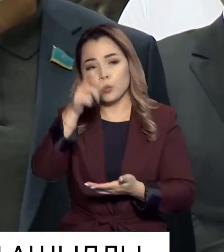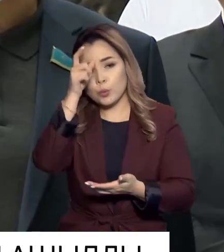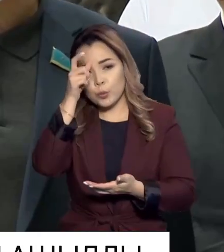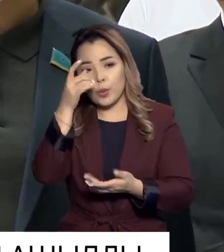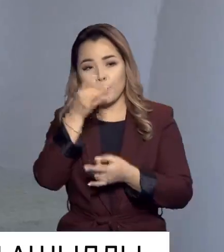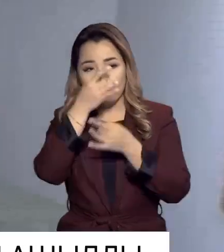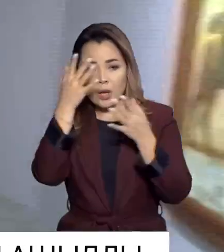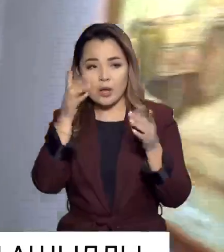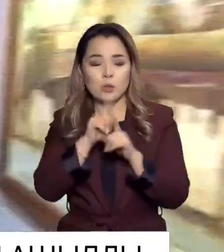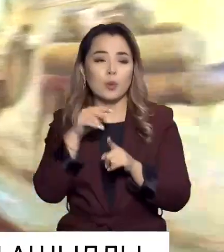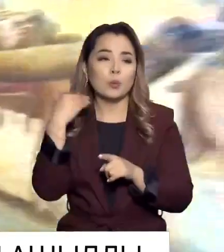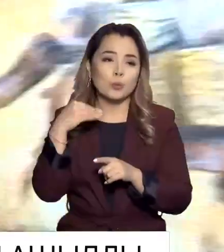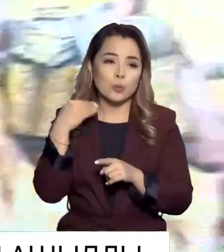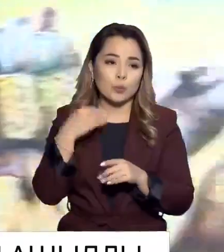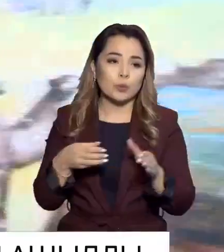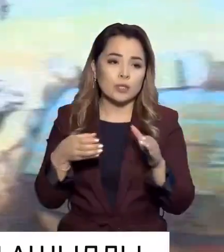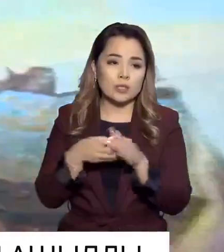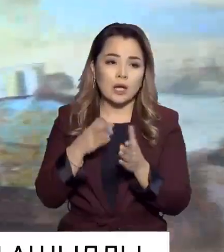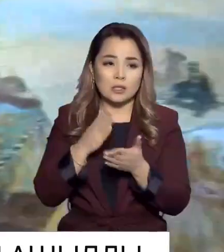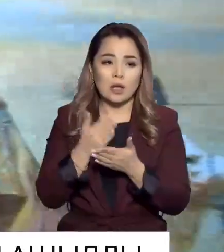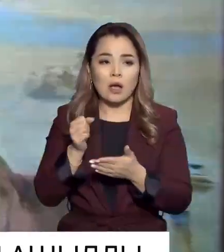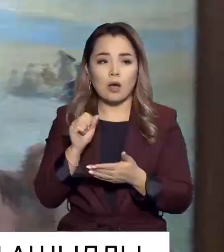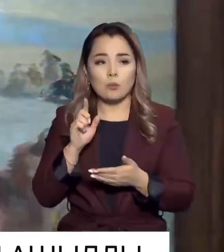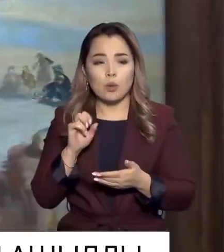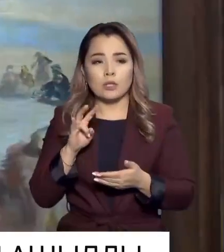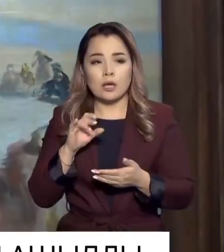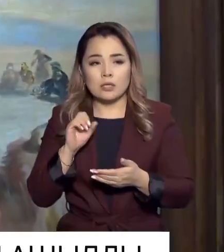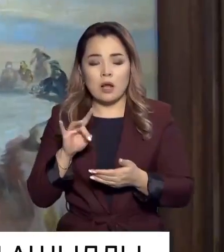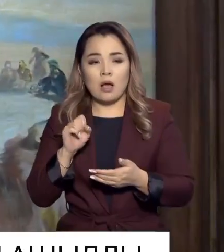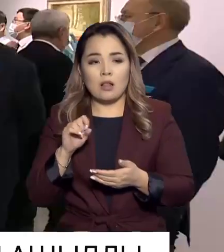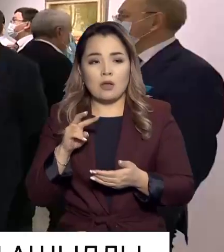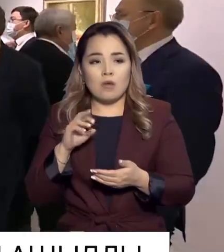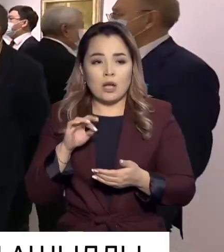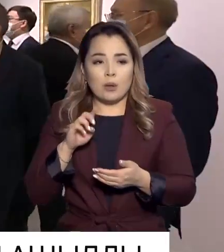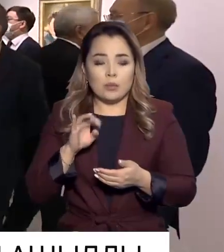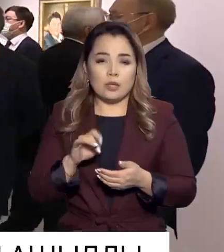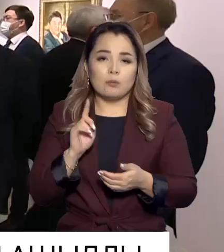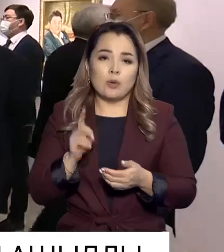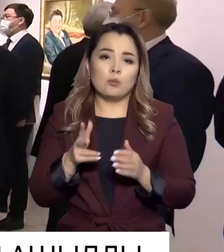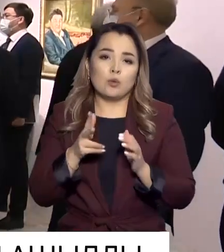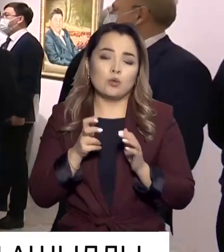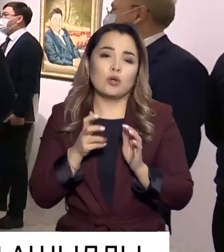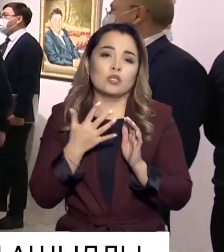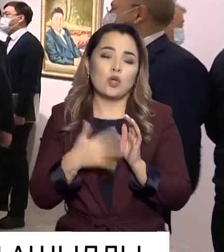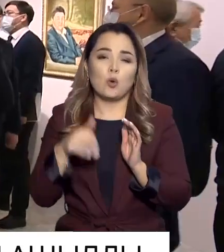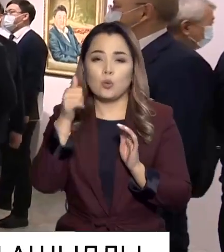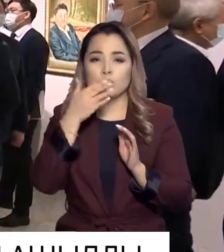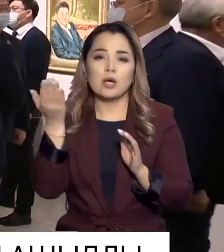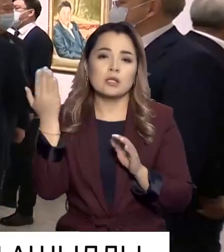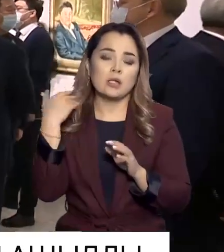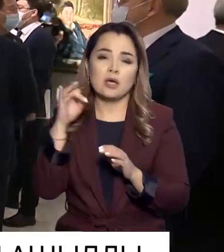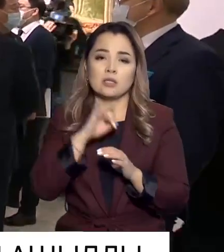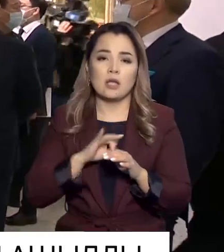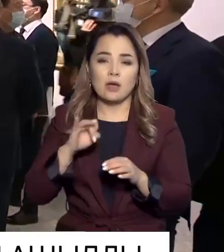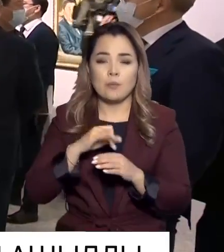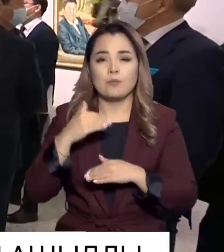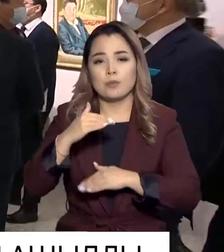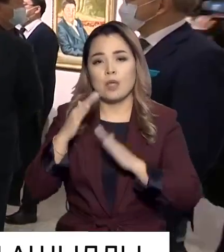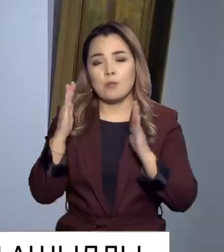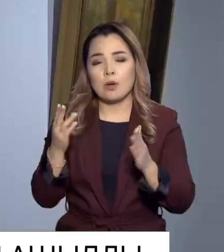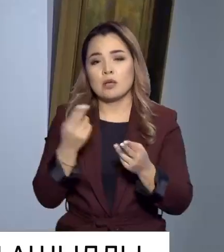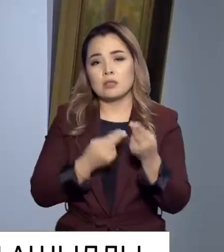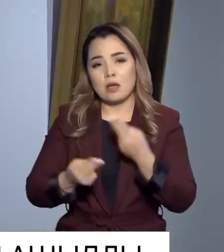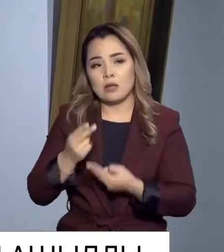мәдени астанасы Түркістан, ұлы ойшыл Әбу Насыр әл-Фарабидің 1150 жылдығы тақырыбындағы бірегей туындылар мен портреттер